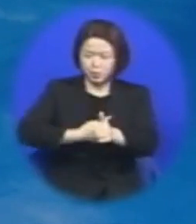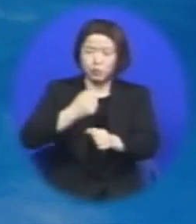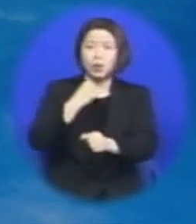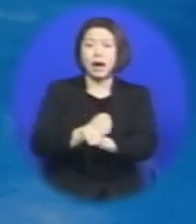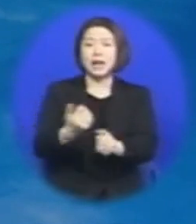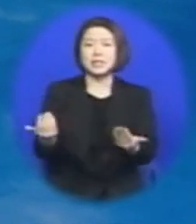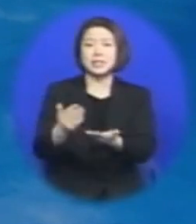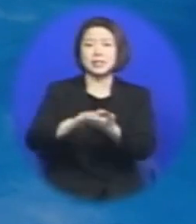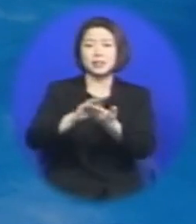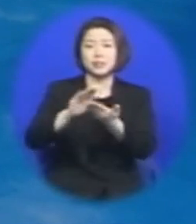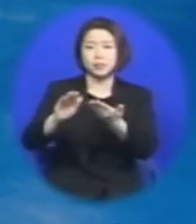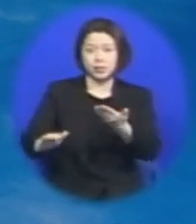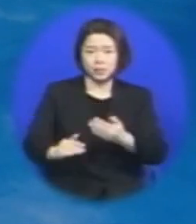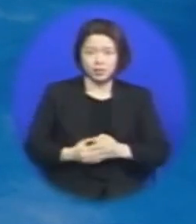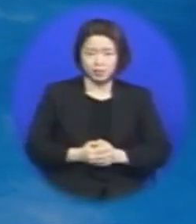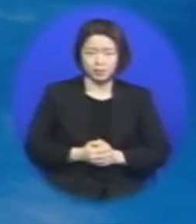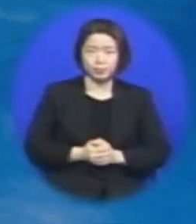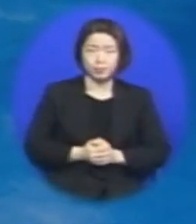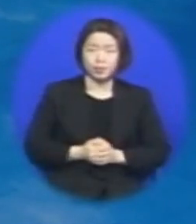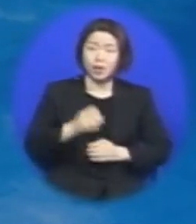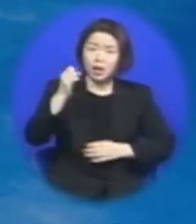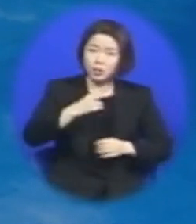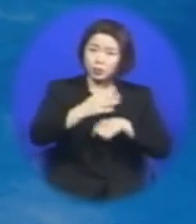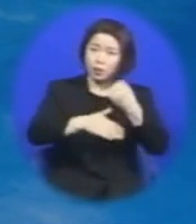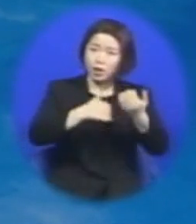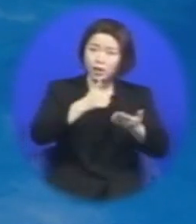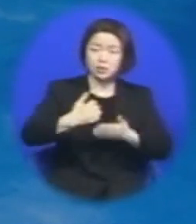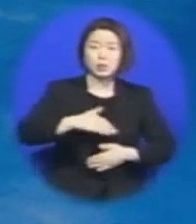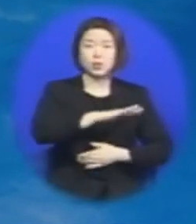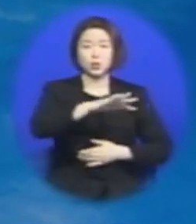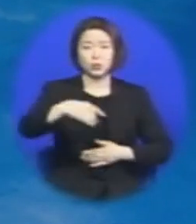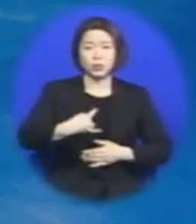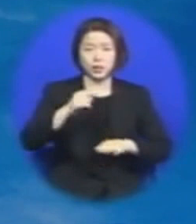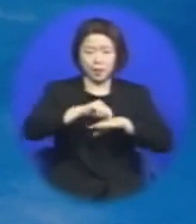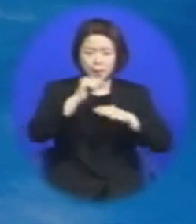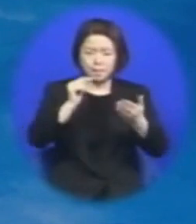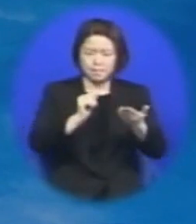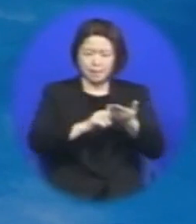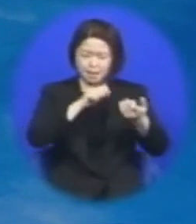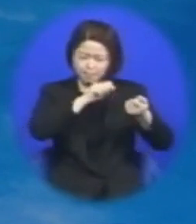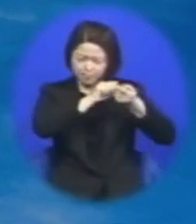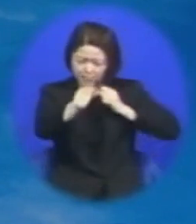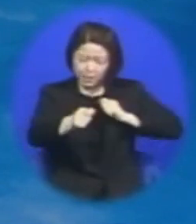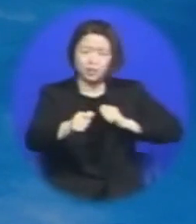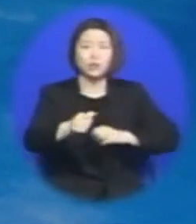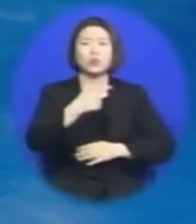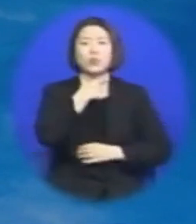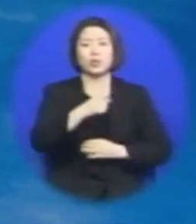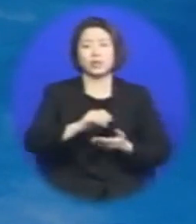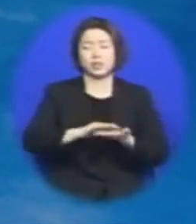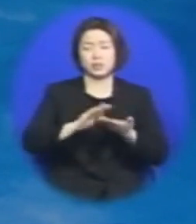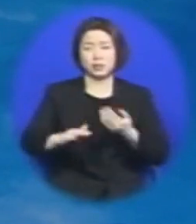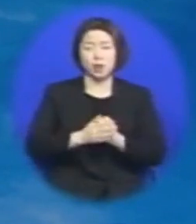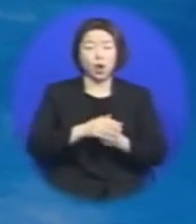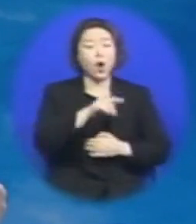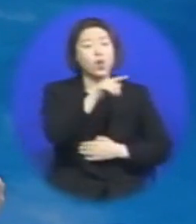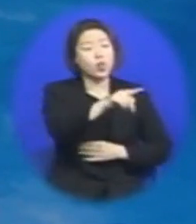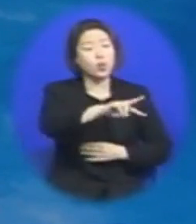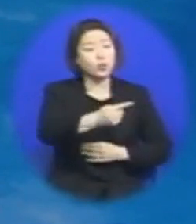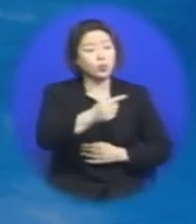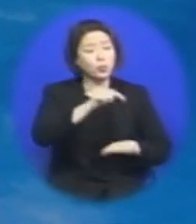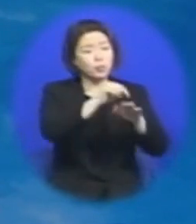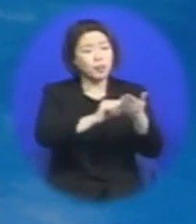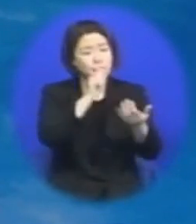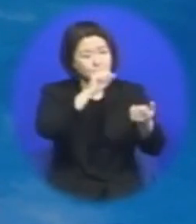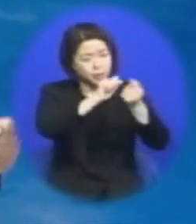하신 일입니다 그리고 하나님이 우리에게 마음을 찢기를 원하시는 거예요 너도 마음을